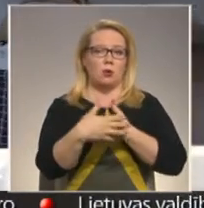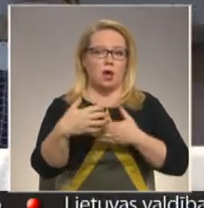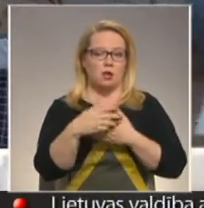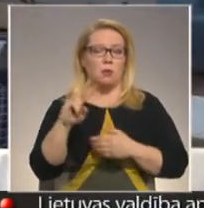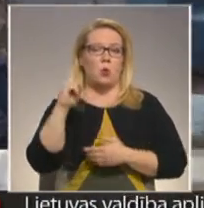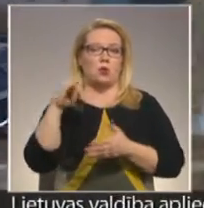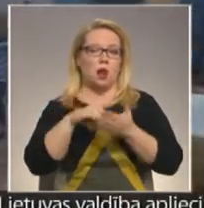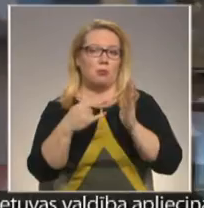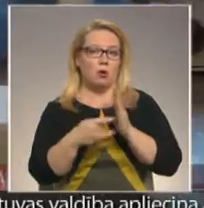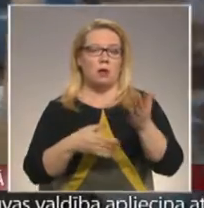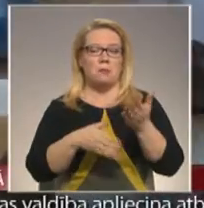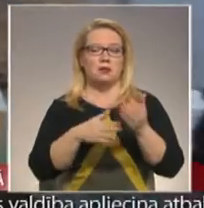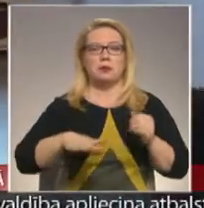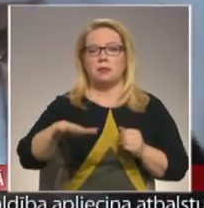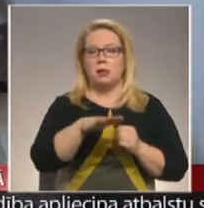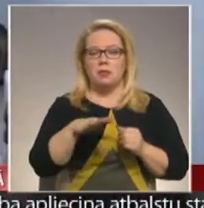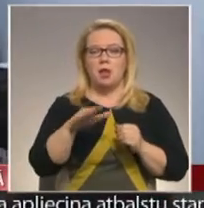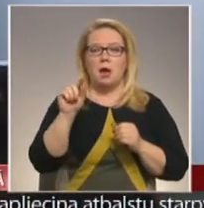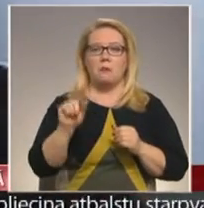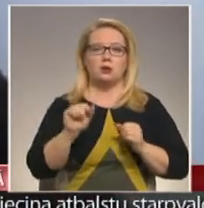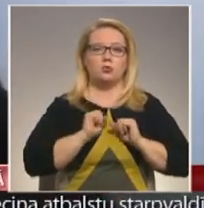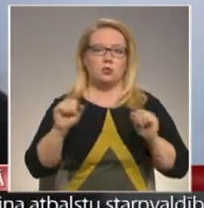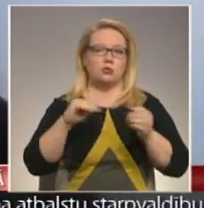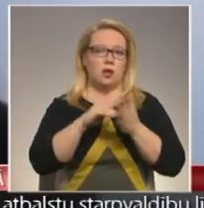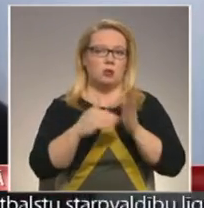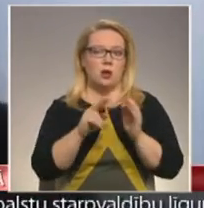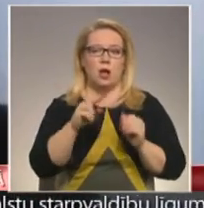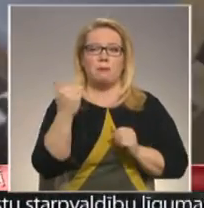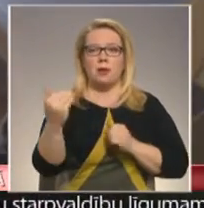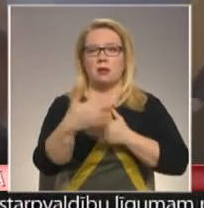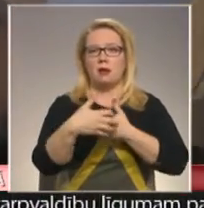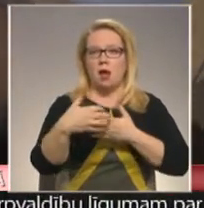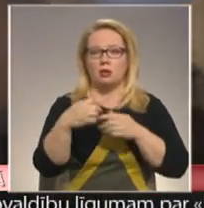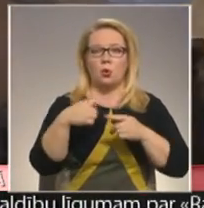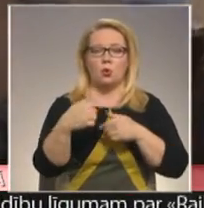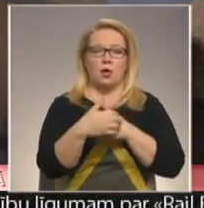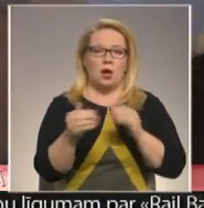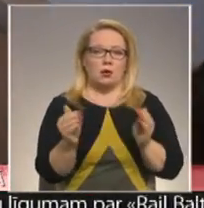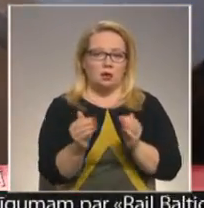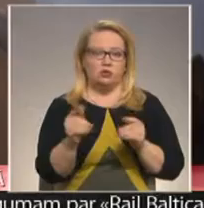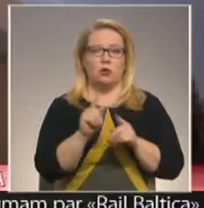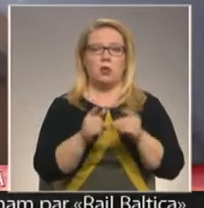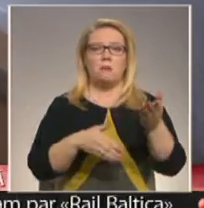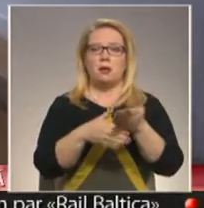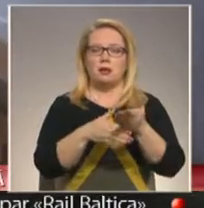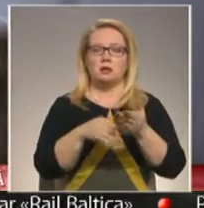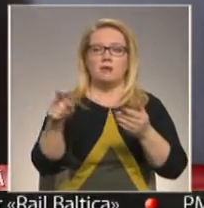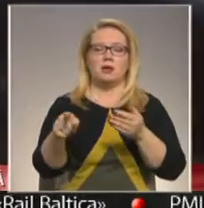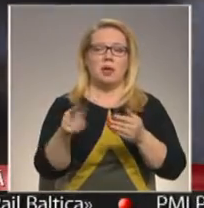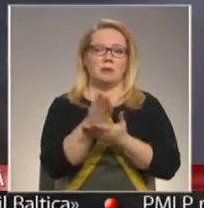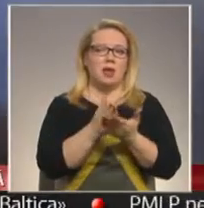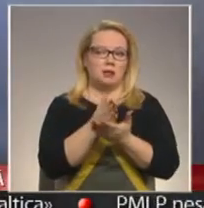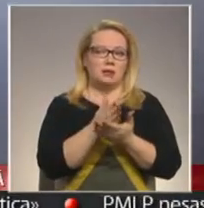otrajā projektā mēs palīdzējām ģimenēm ar maznodrošināto statusu, kam pieder kaķīši un kaķinītes. Palīdzējām arī viņiem sterilizēt